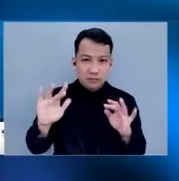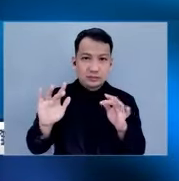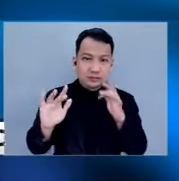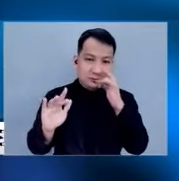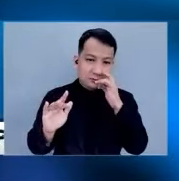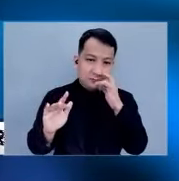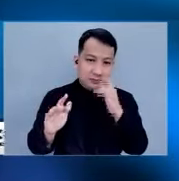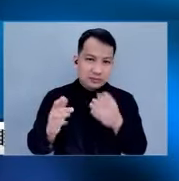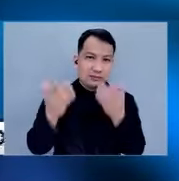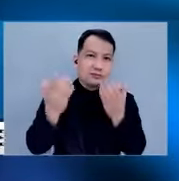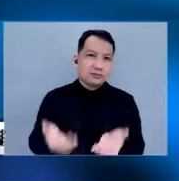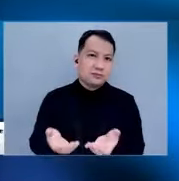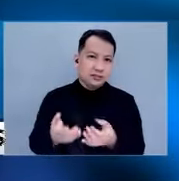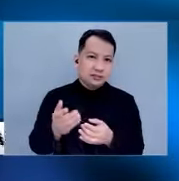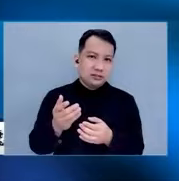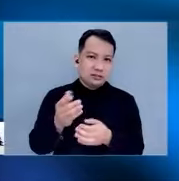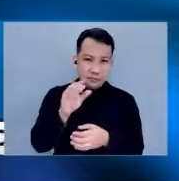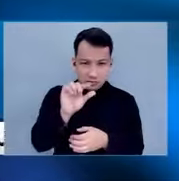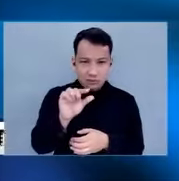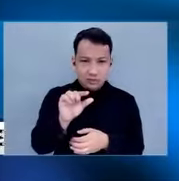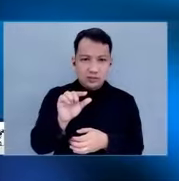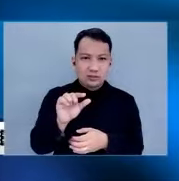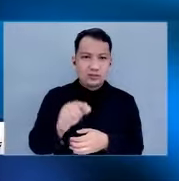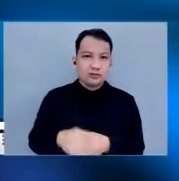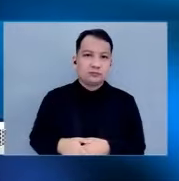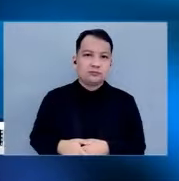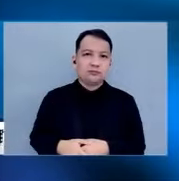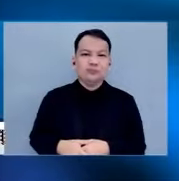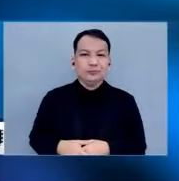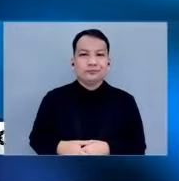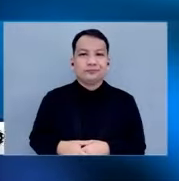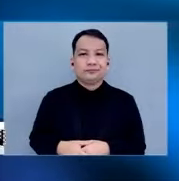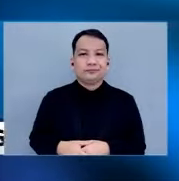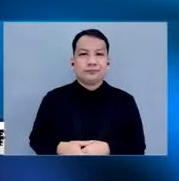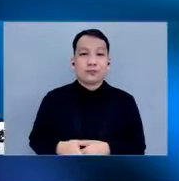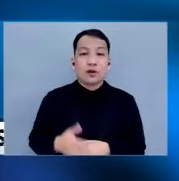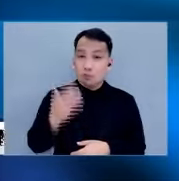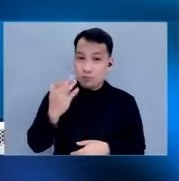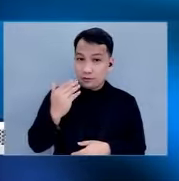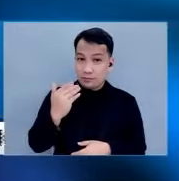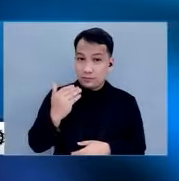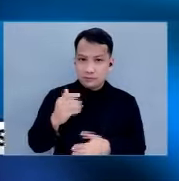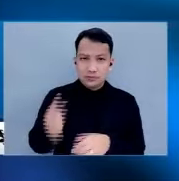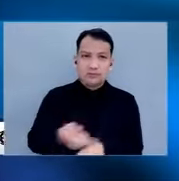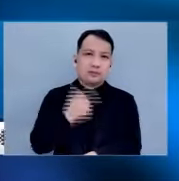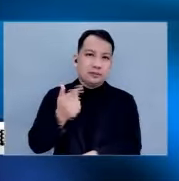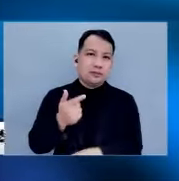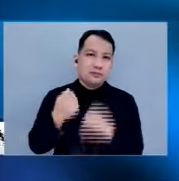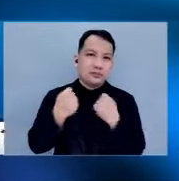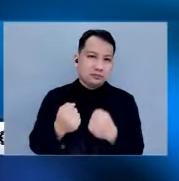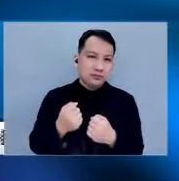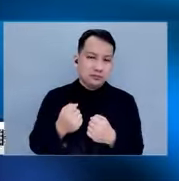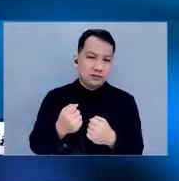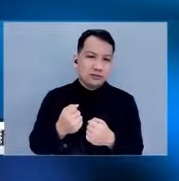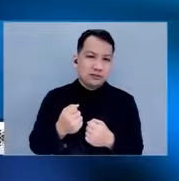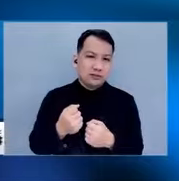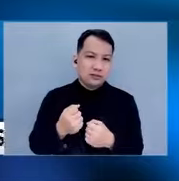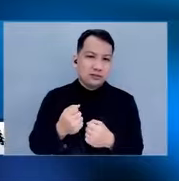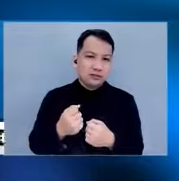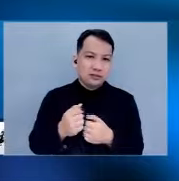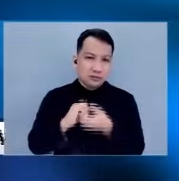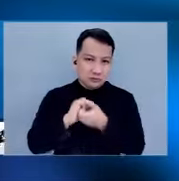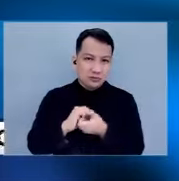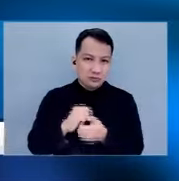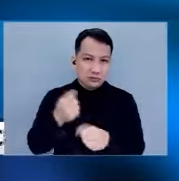mabigat siya po ng konti kasi pero mas tumatagal po siya saka baka rin Mas makagalaw kayo sa